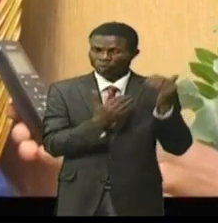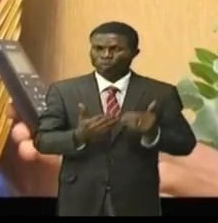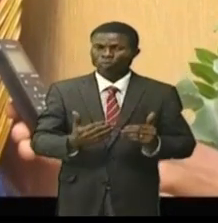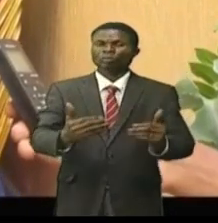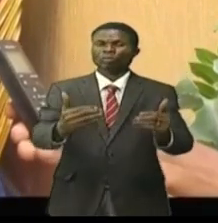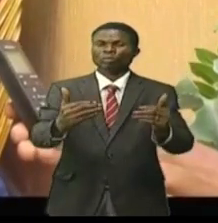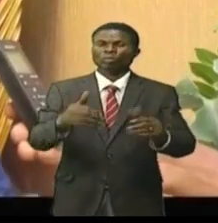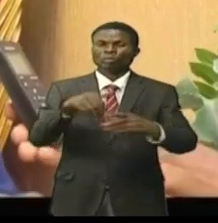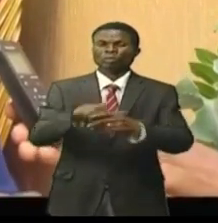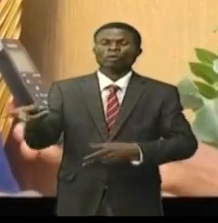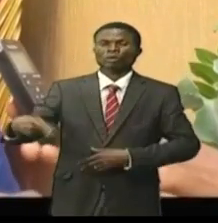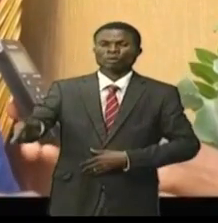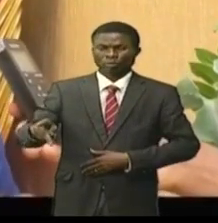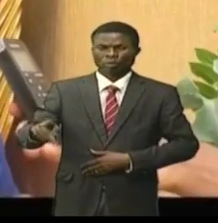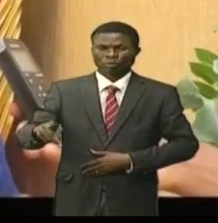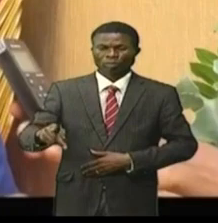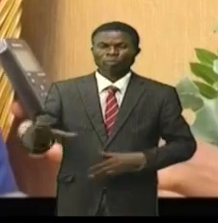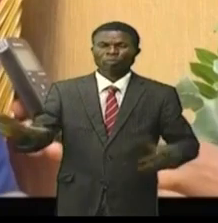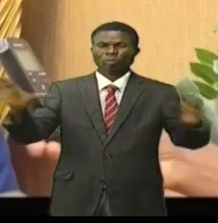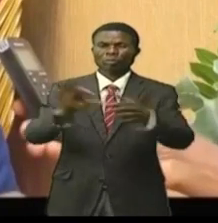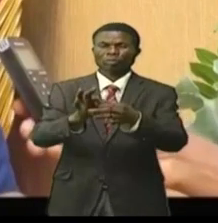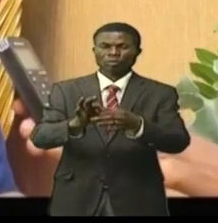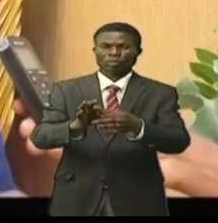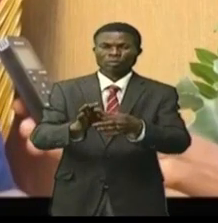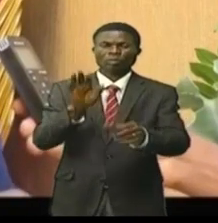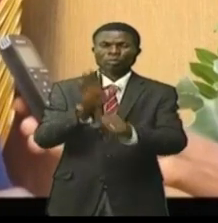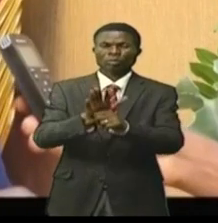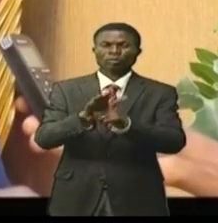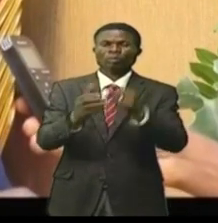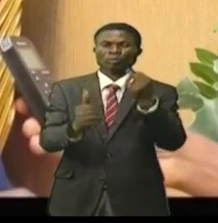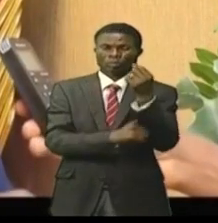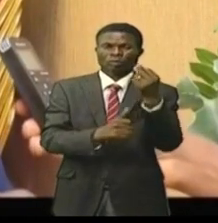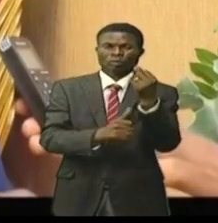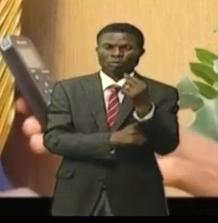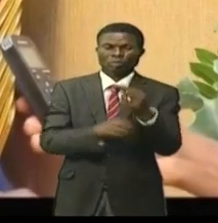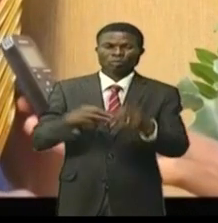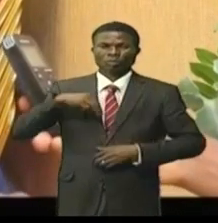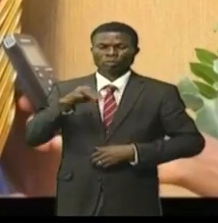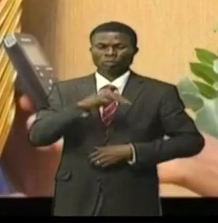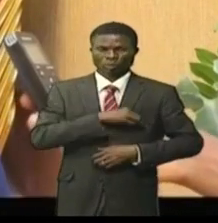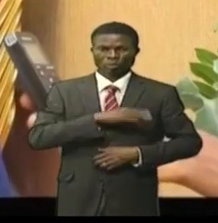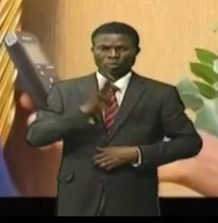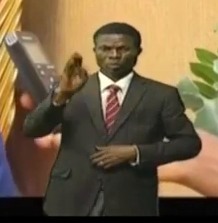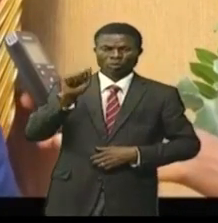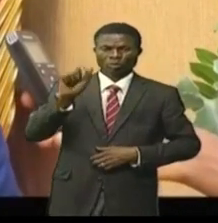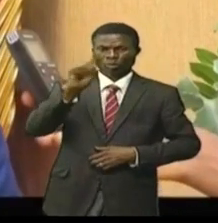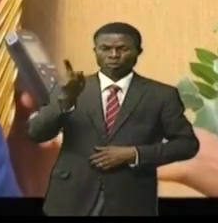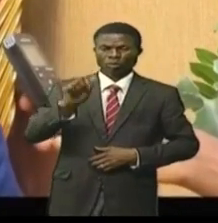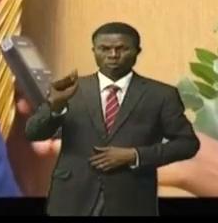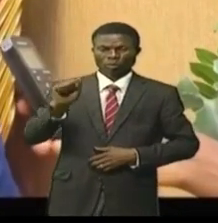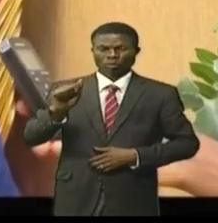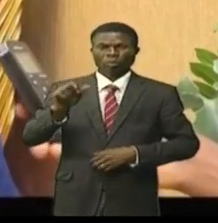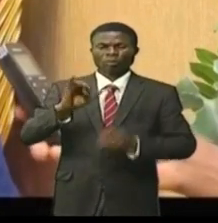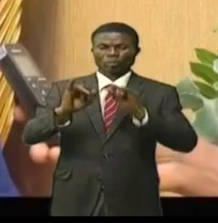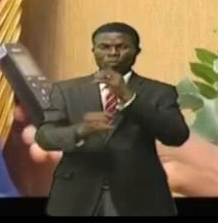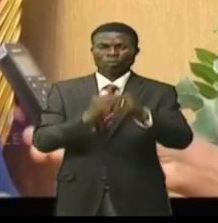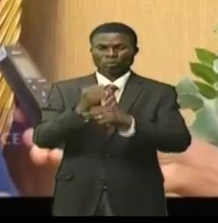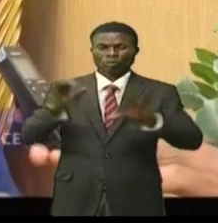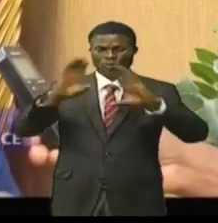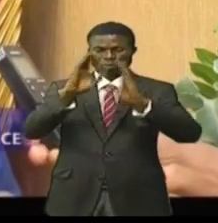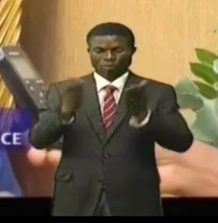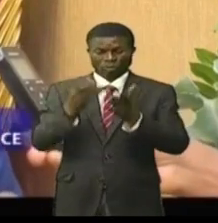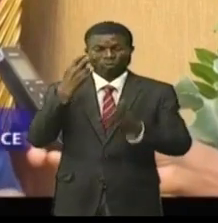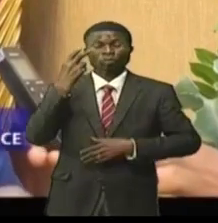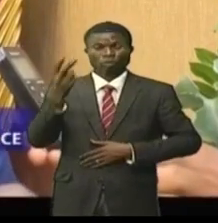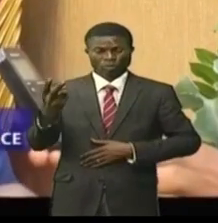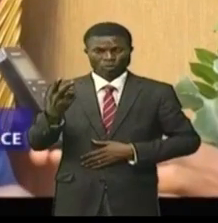terminer en province en réunissant maintenant, bien entendu, les membres du Barza intercommunautaire, parce que nous estimons que